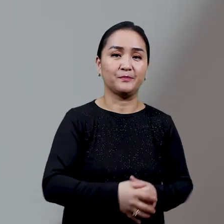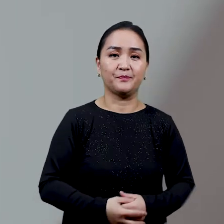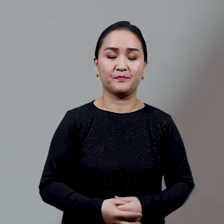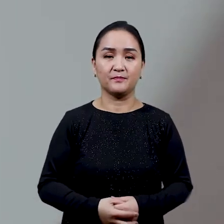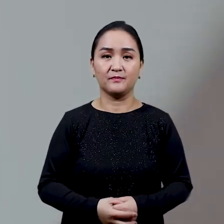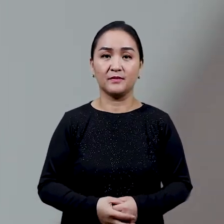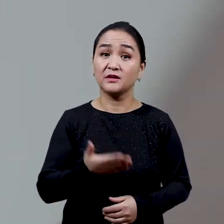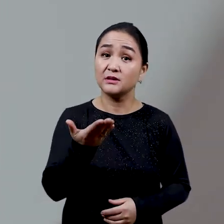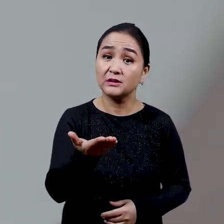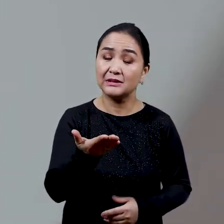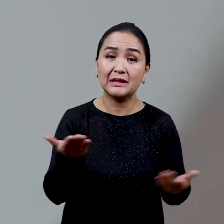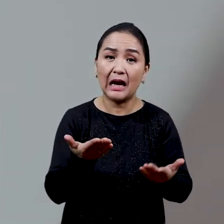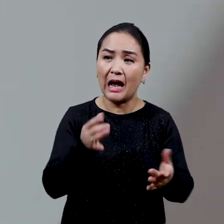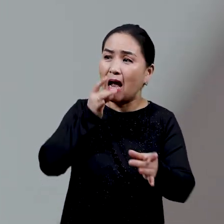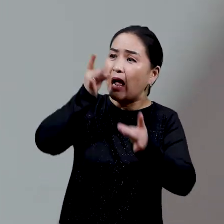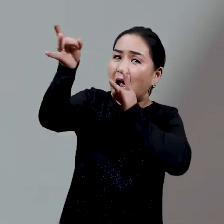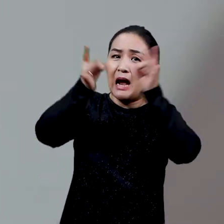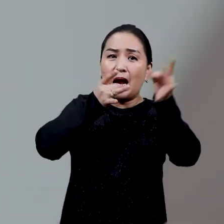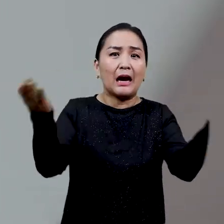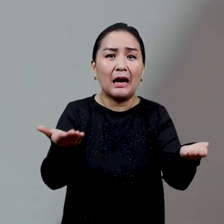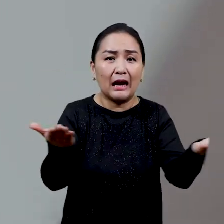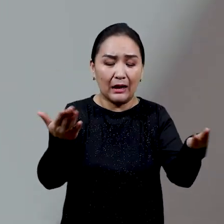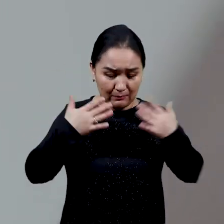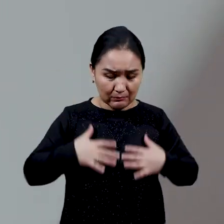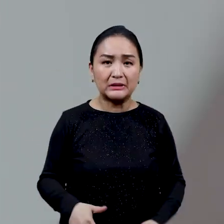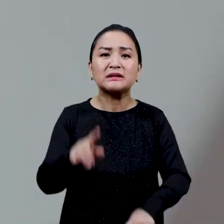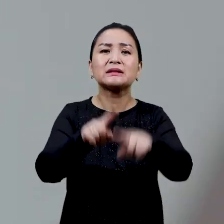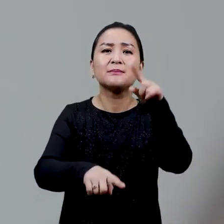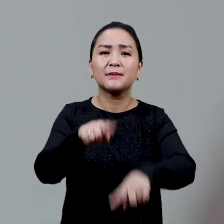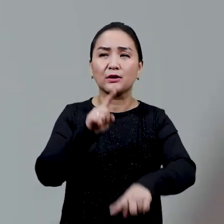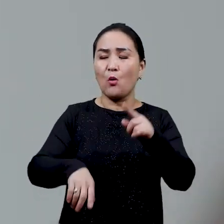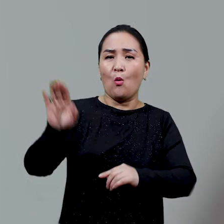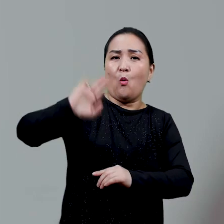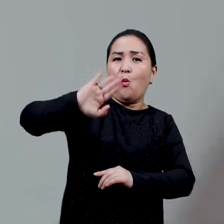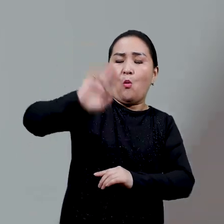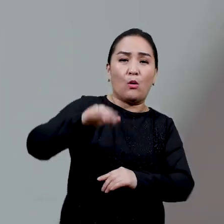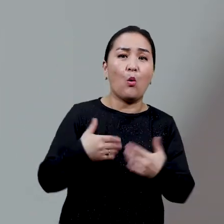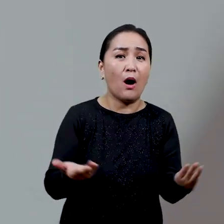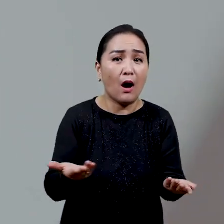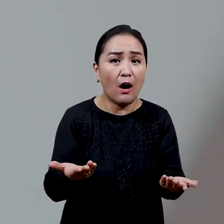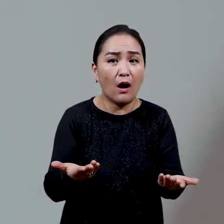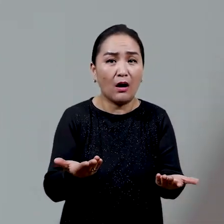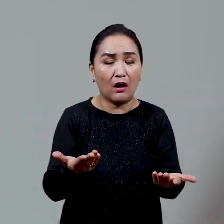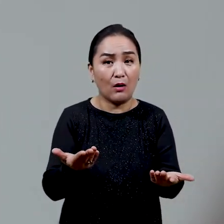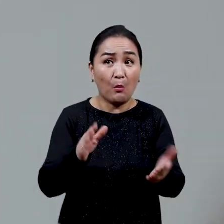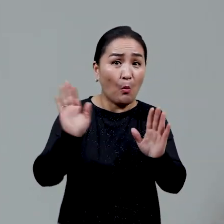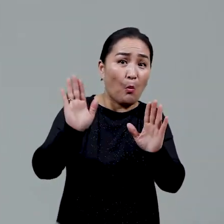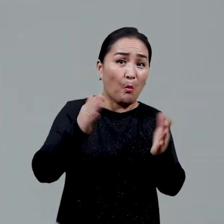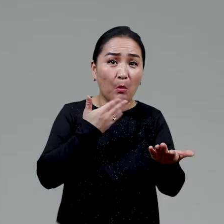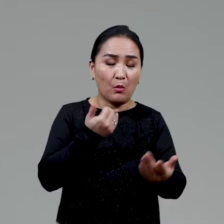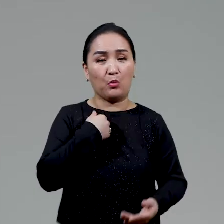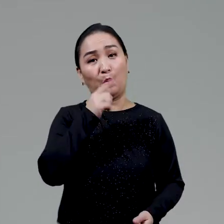яаж тоглох юм бэ? Чи яагаад орилоогүй юм бэ? Чи яг юу өмсчихсэн байсан? Чи эсэргүүц хөлтөл хийгээгүй юм бол дуртай байсан юм